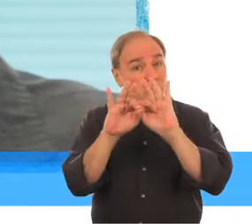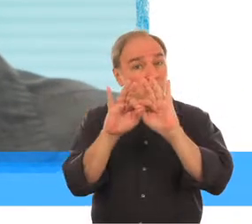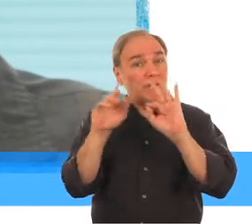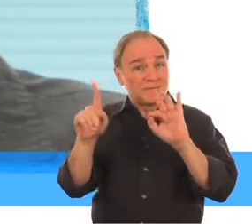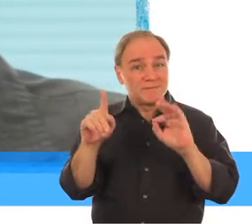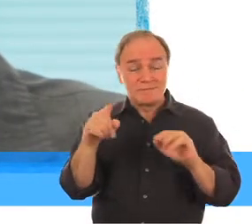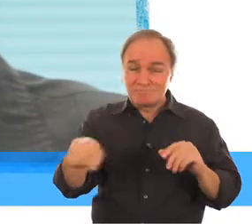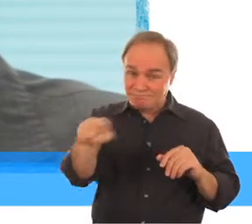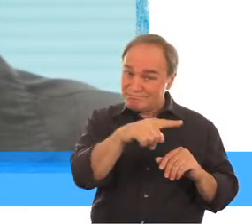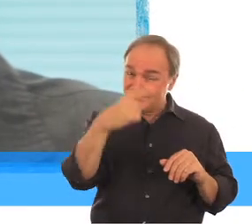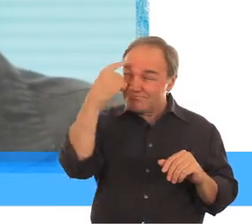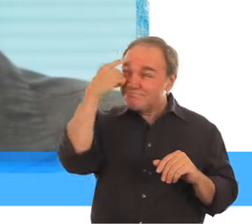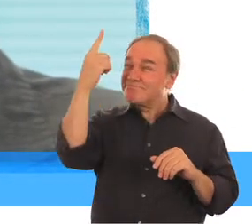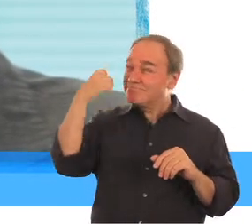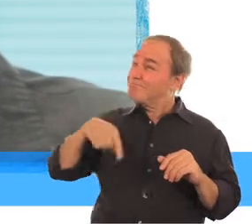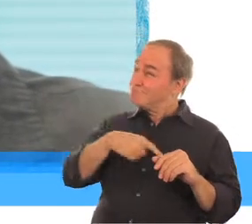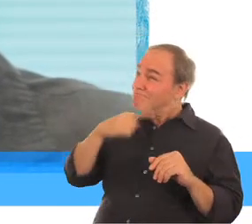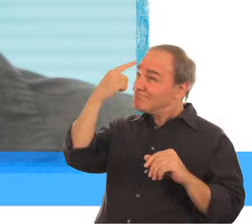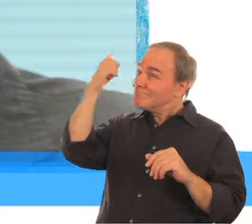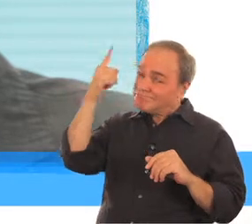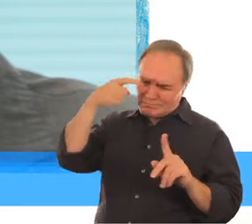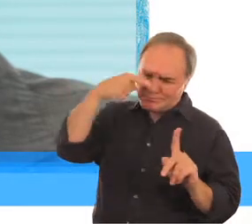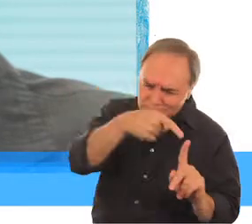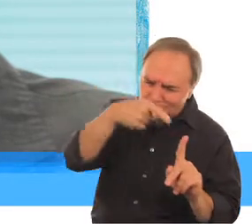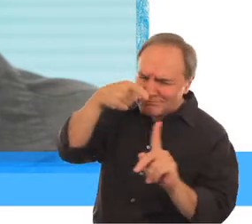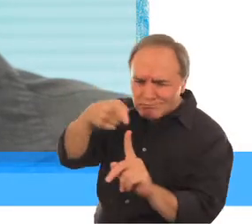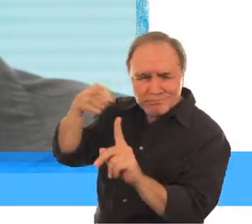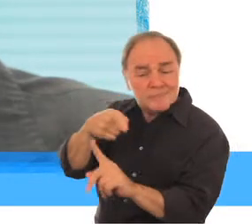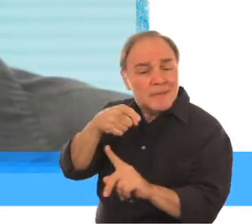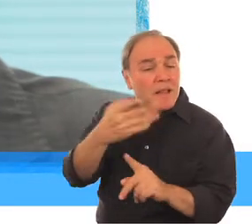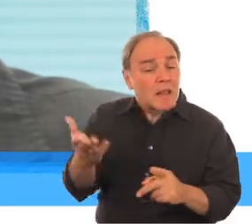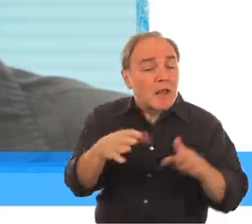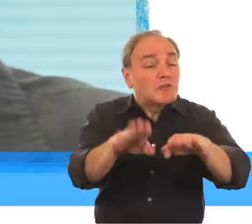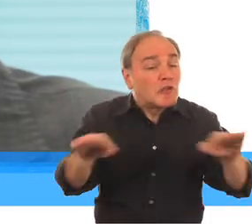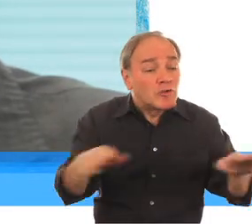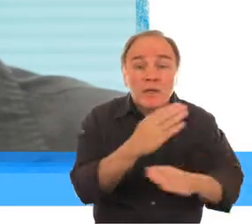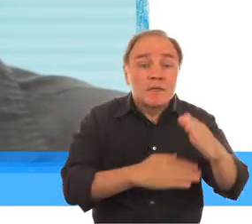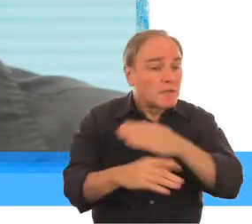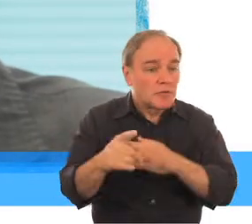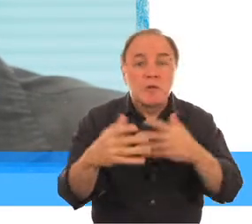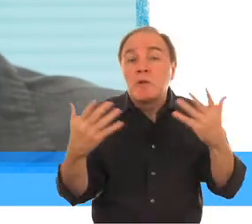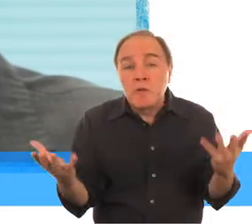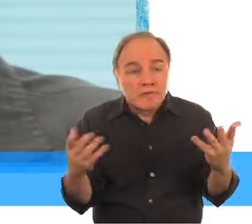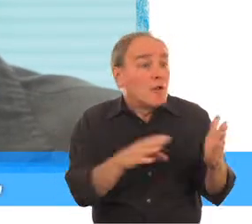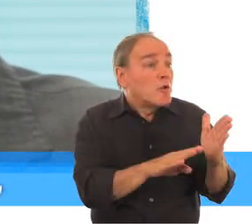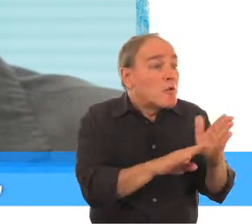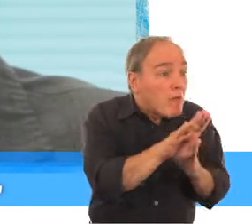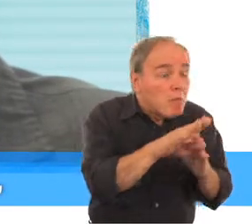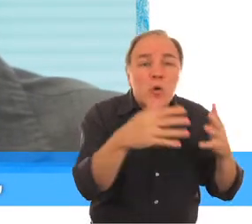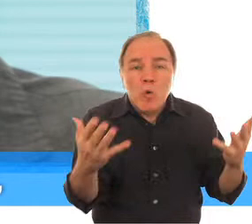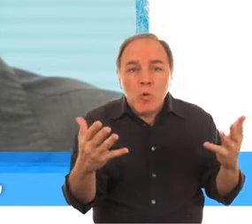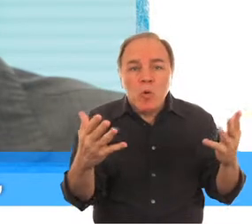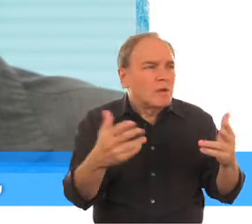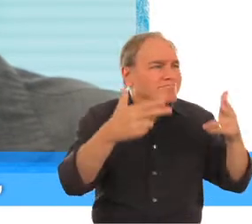Il est surtout important de répondre aux besoins spécifiques des enfants dans les situations d'urgence et d'action humanitaire au cours desquelles, la plupart